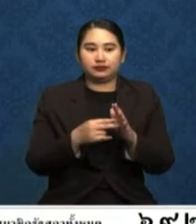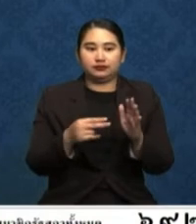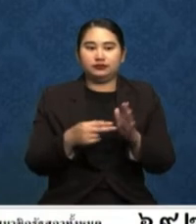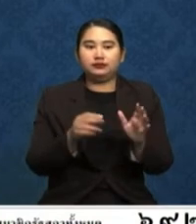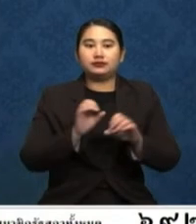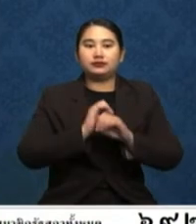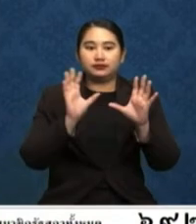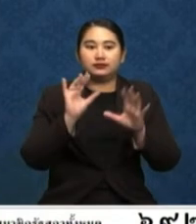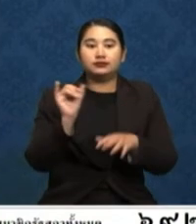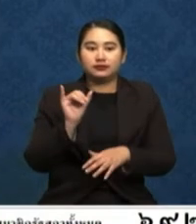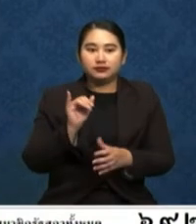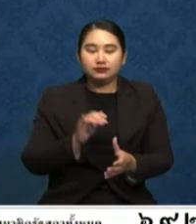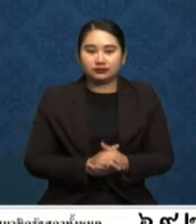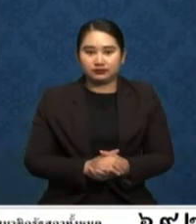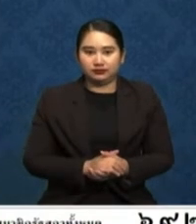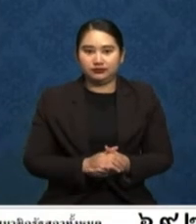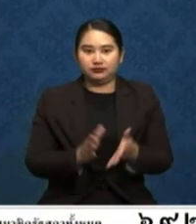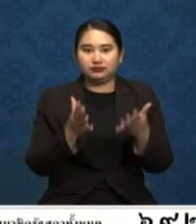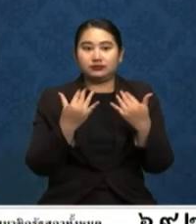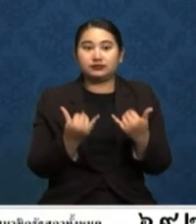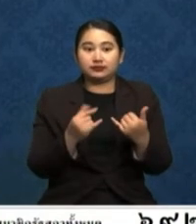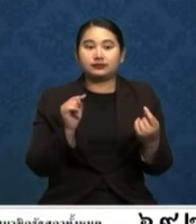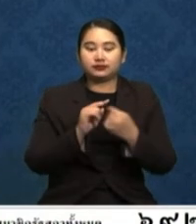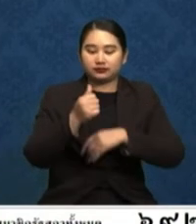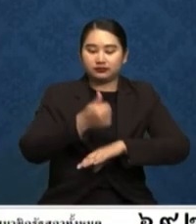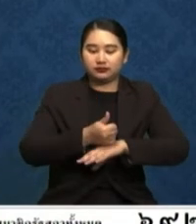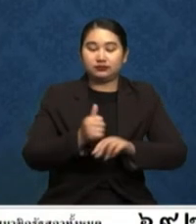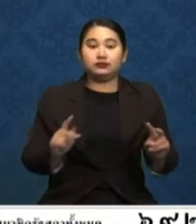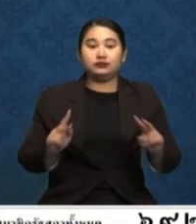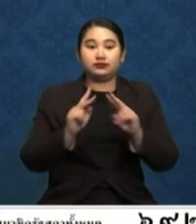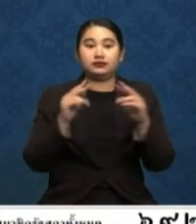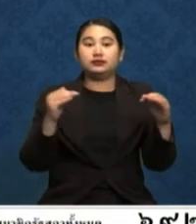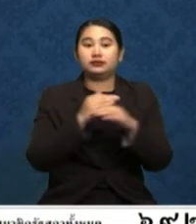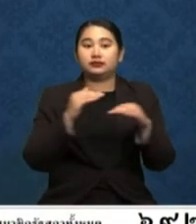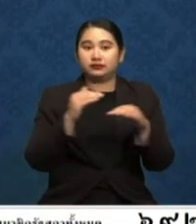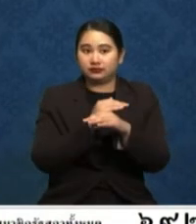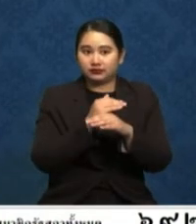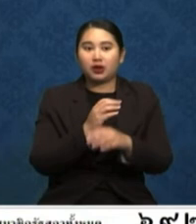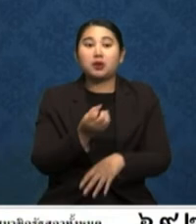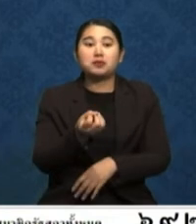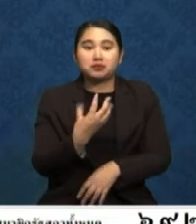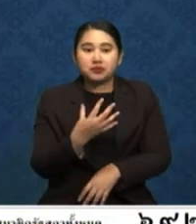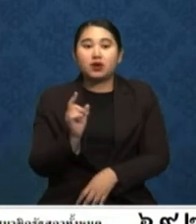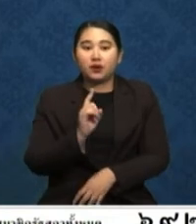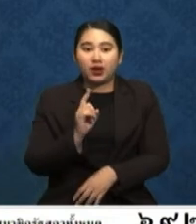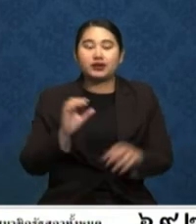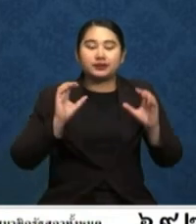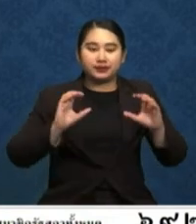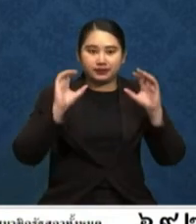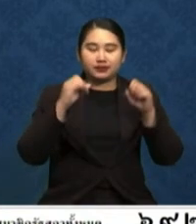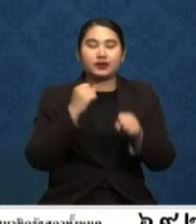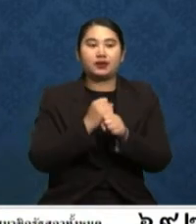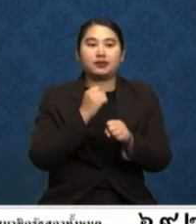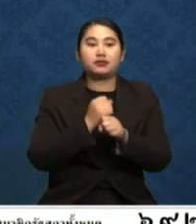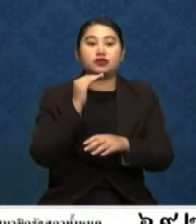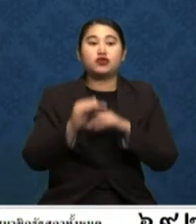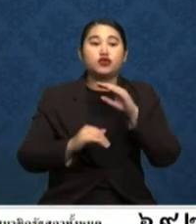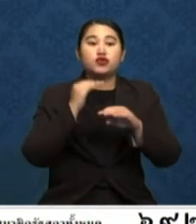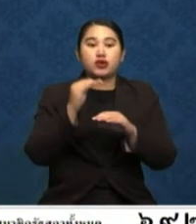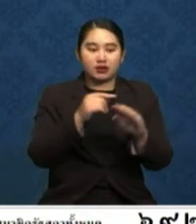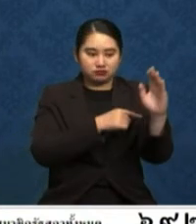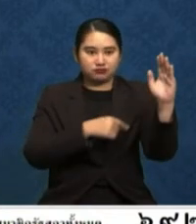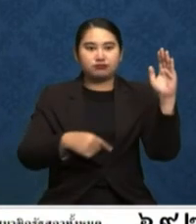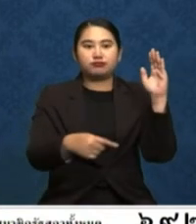ชัดเจนจนล่าสุดรัฐมนตรีกระทรวงการคมนาคมบอกว่ารัฐบาลเดินหน้าโครงการแลนบ